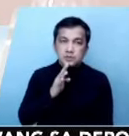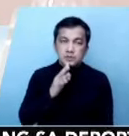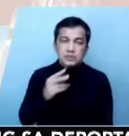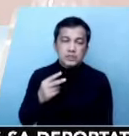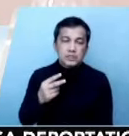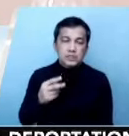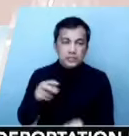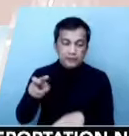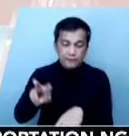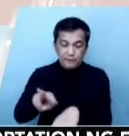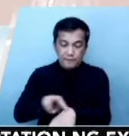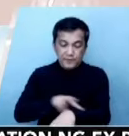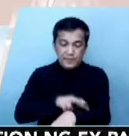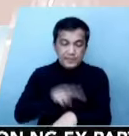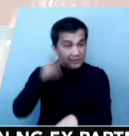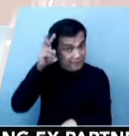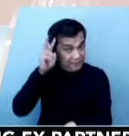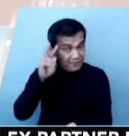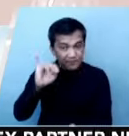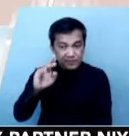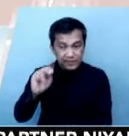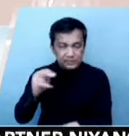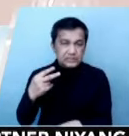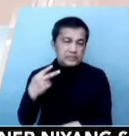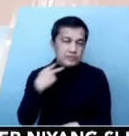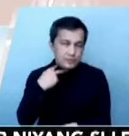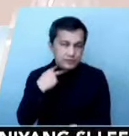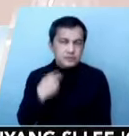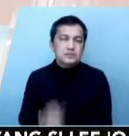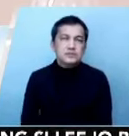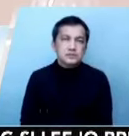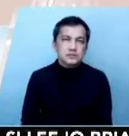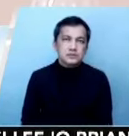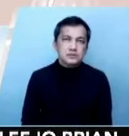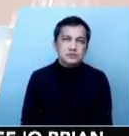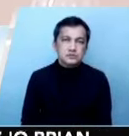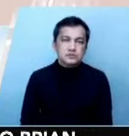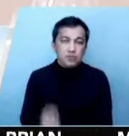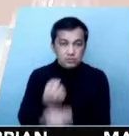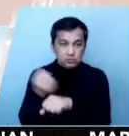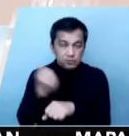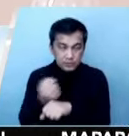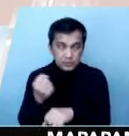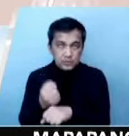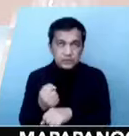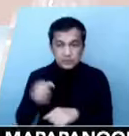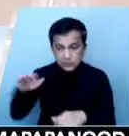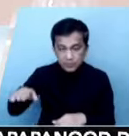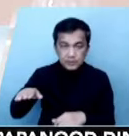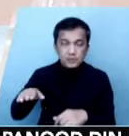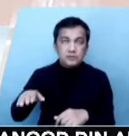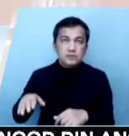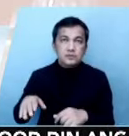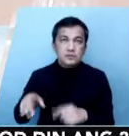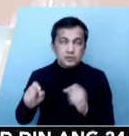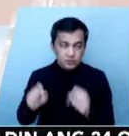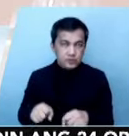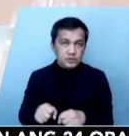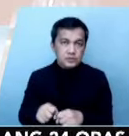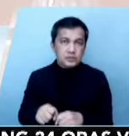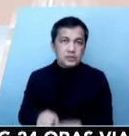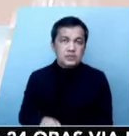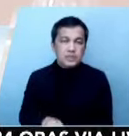may cholesterol, atherosclerosis or tumigas ng ugat. Sa bata, the most common is a congenital